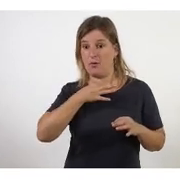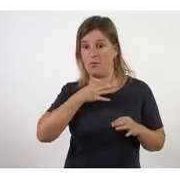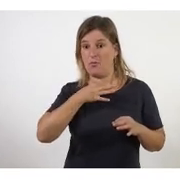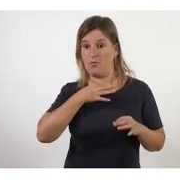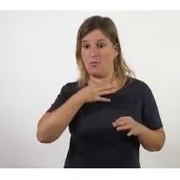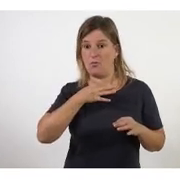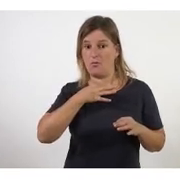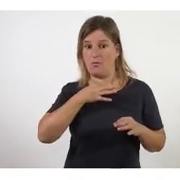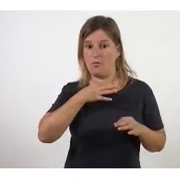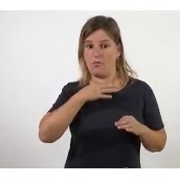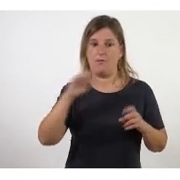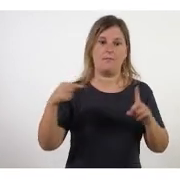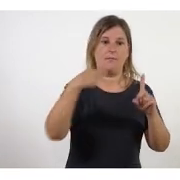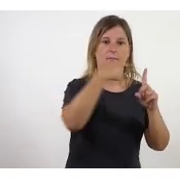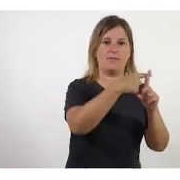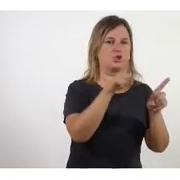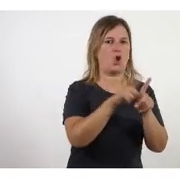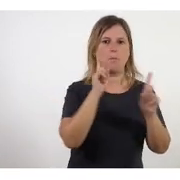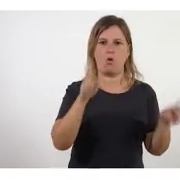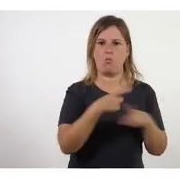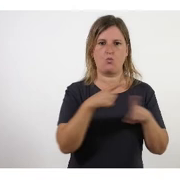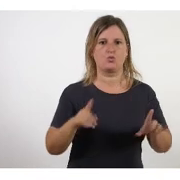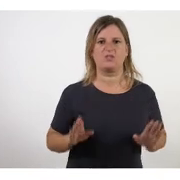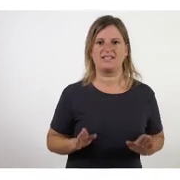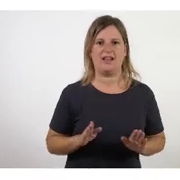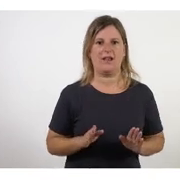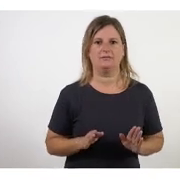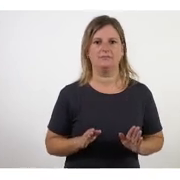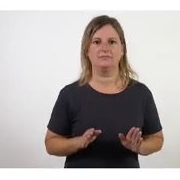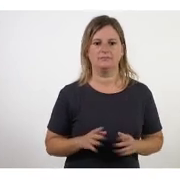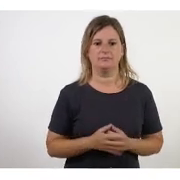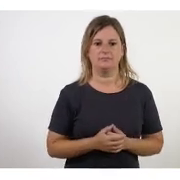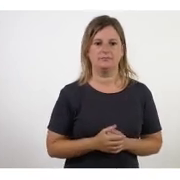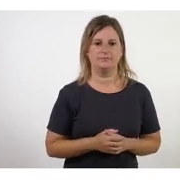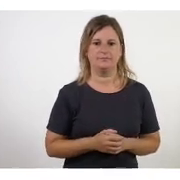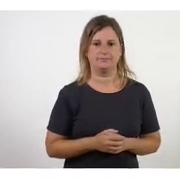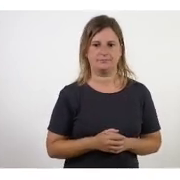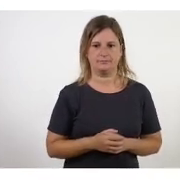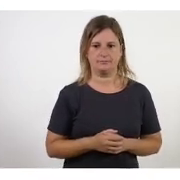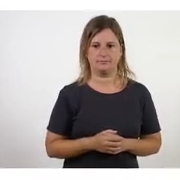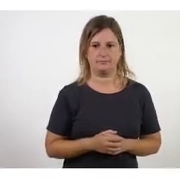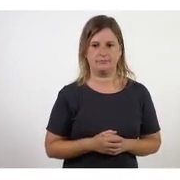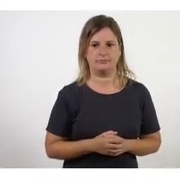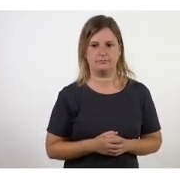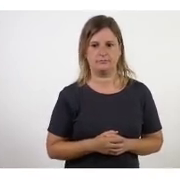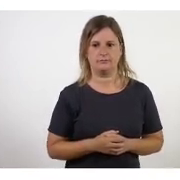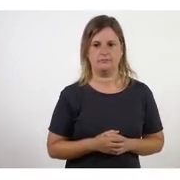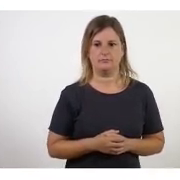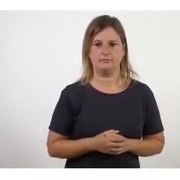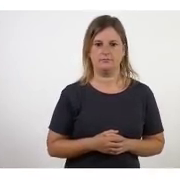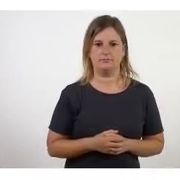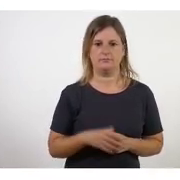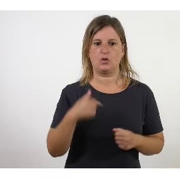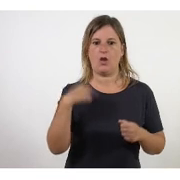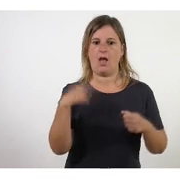a l'edició com si fos una pista de música. Vale? És a dir, jo només tinc una pista de música, però